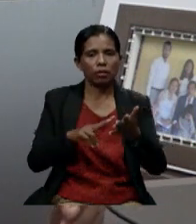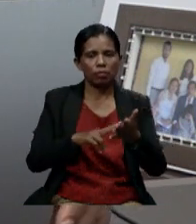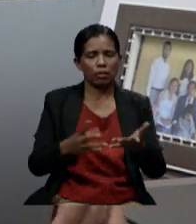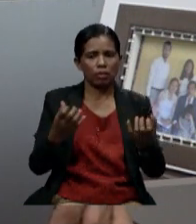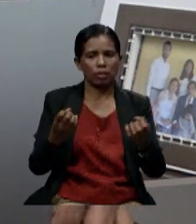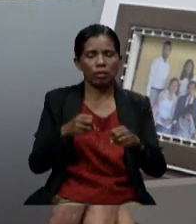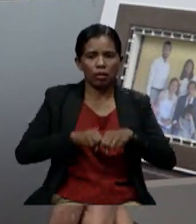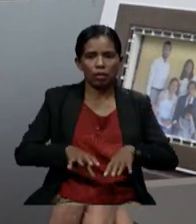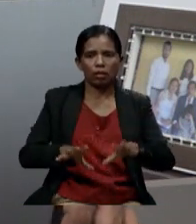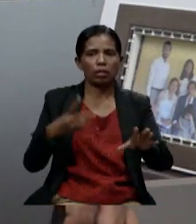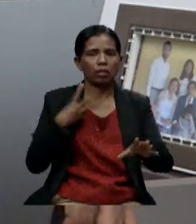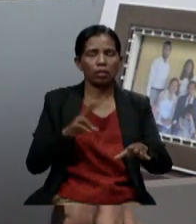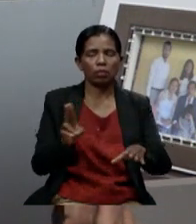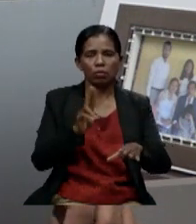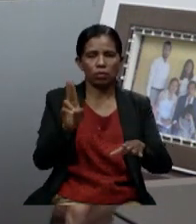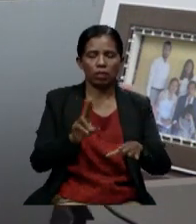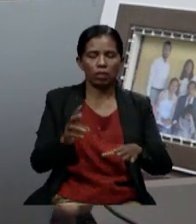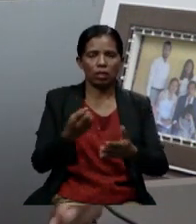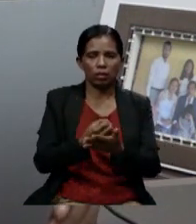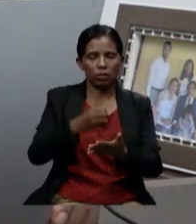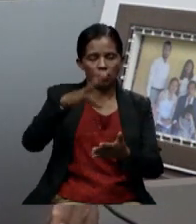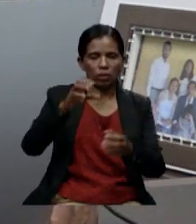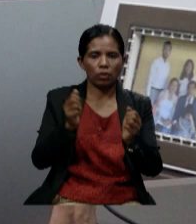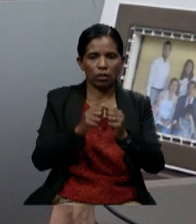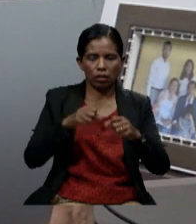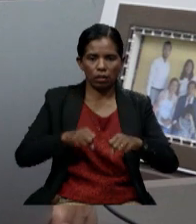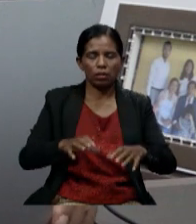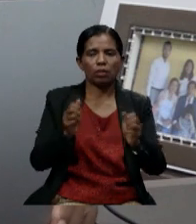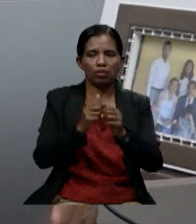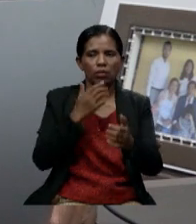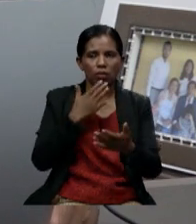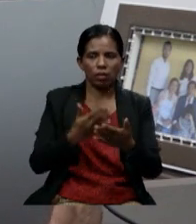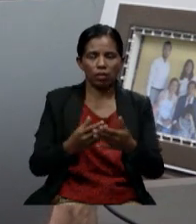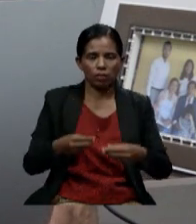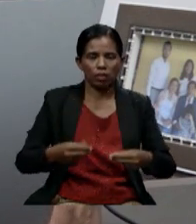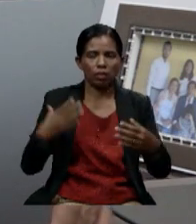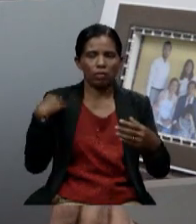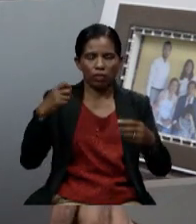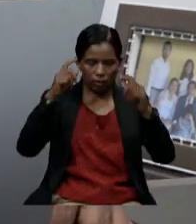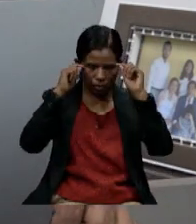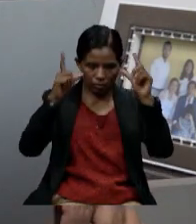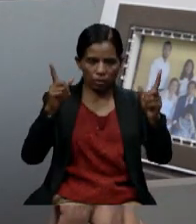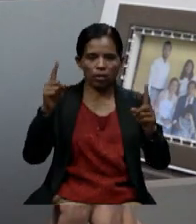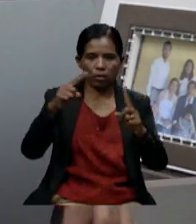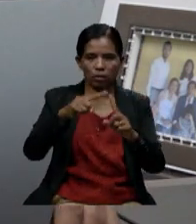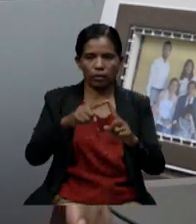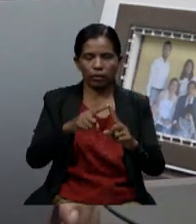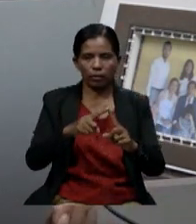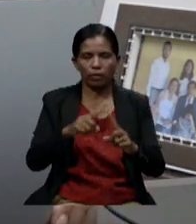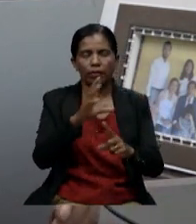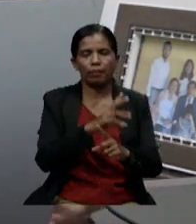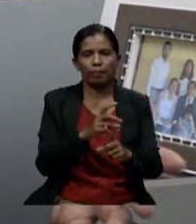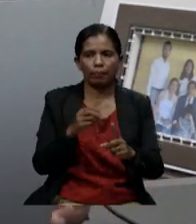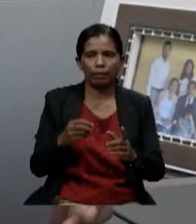ita se ita jere ita ne riku so ita si hodia ita bel hetan ita bel reforsa Timor Leste atingi